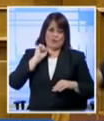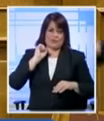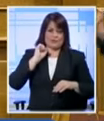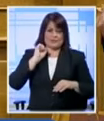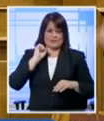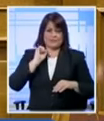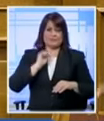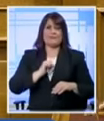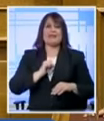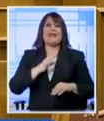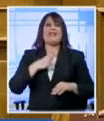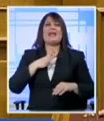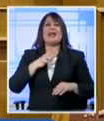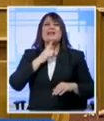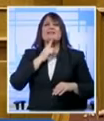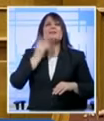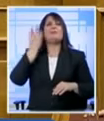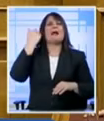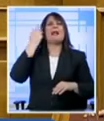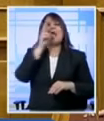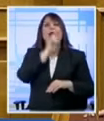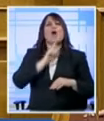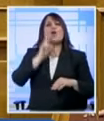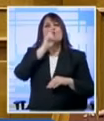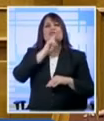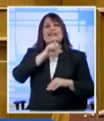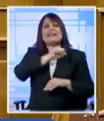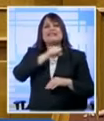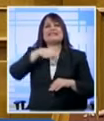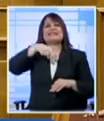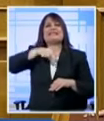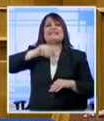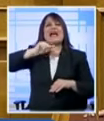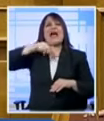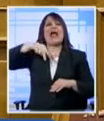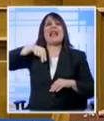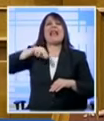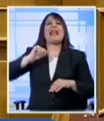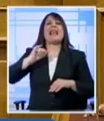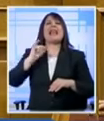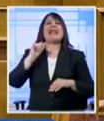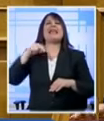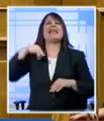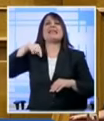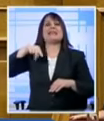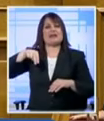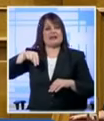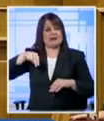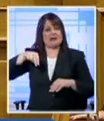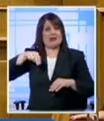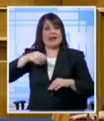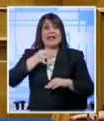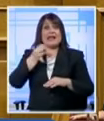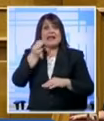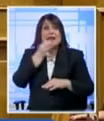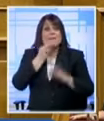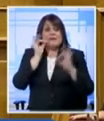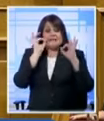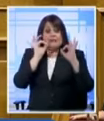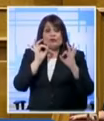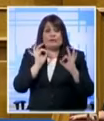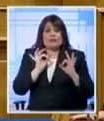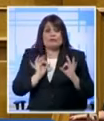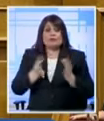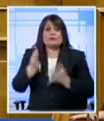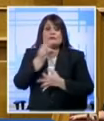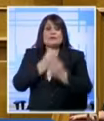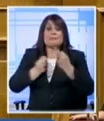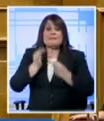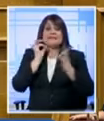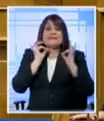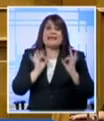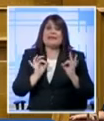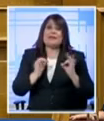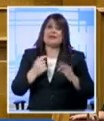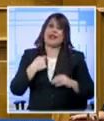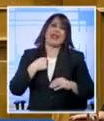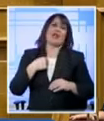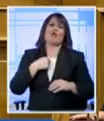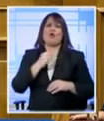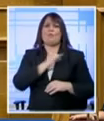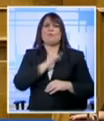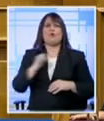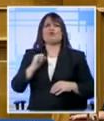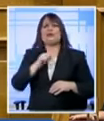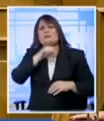εποχή του Στάλιν πίσω στην Ελλάδα, να βγείτε να τα λέτε συγκεκριμένα. Εγώ δεν υπήρξα ποτέ στη ζωή μου οπαδός